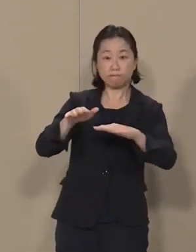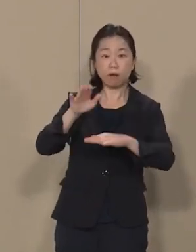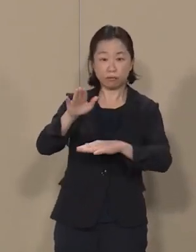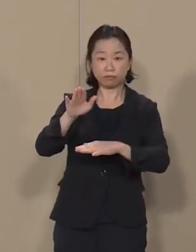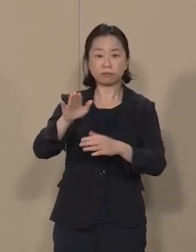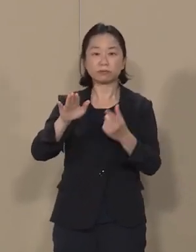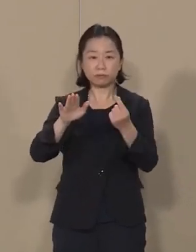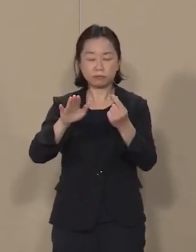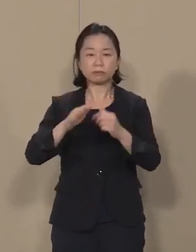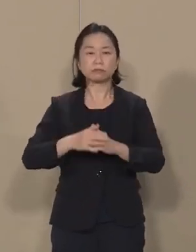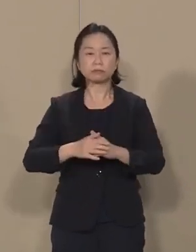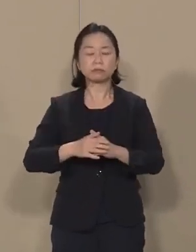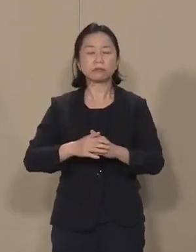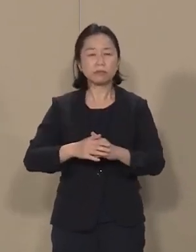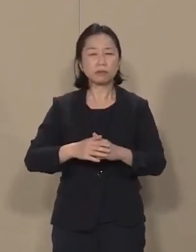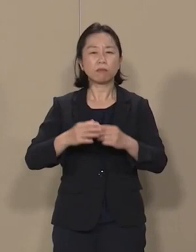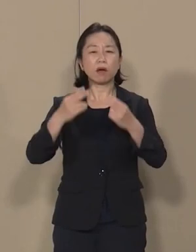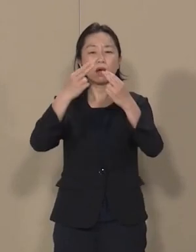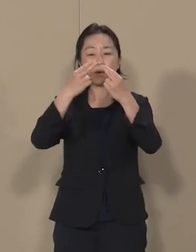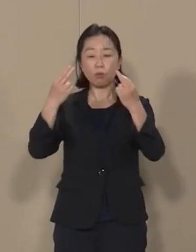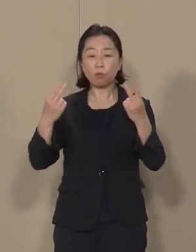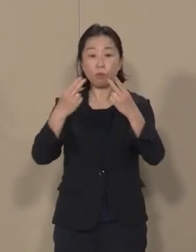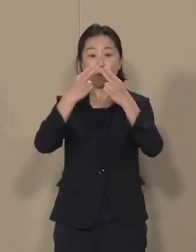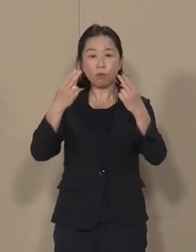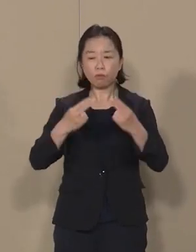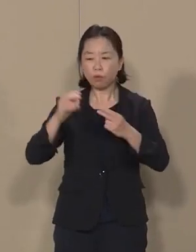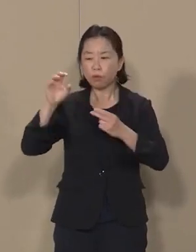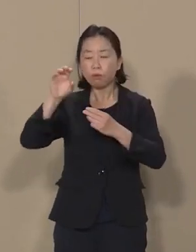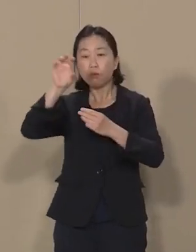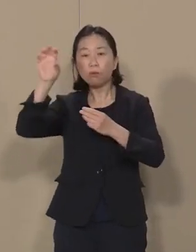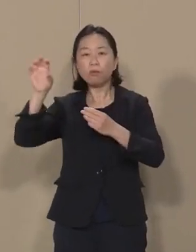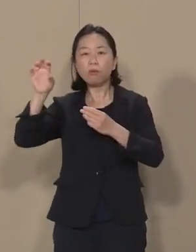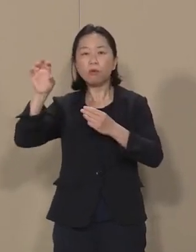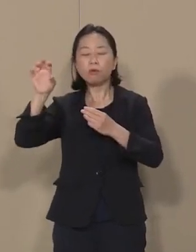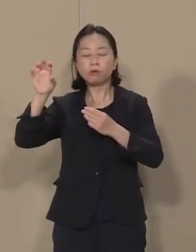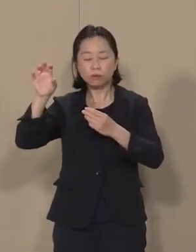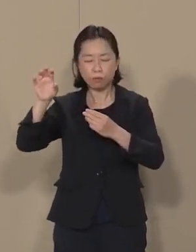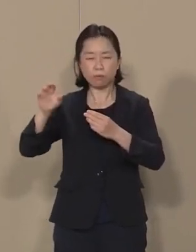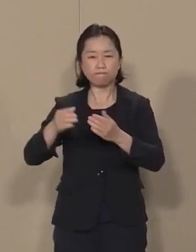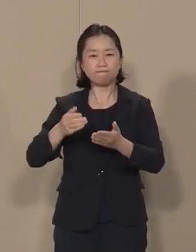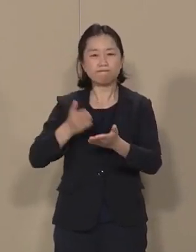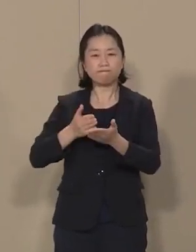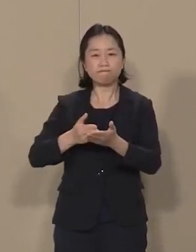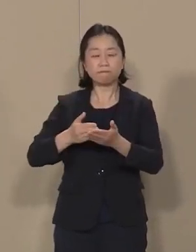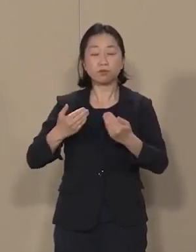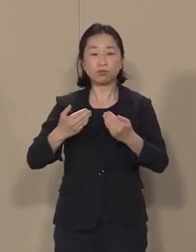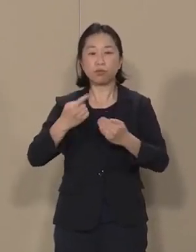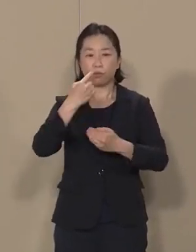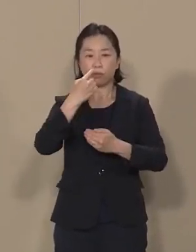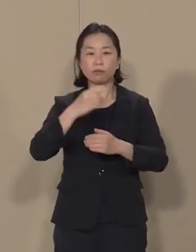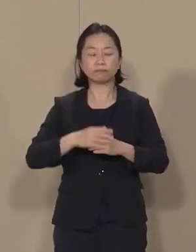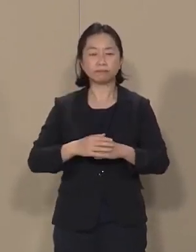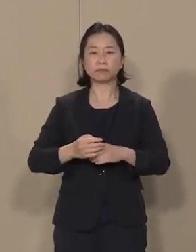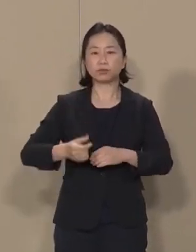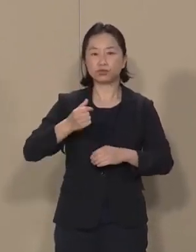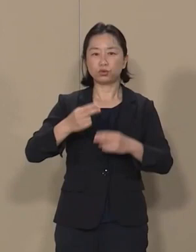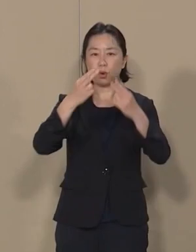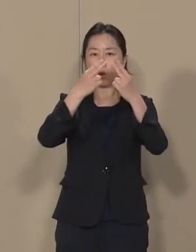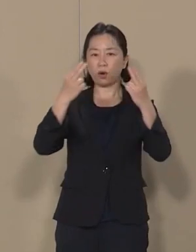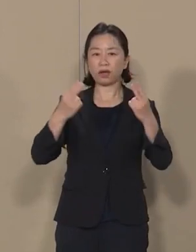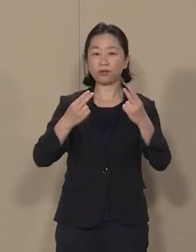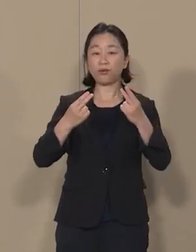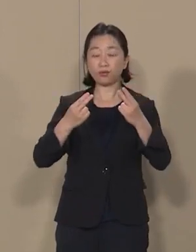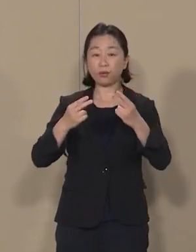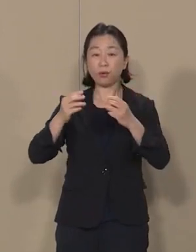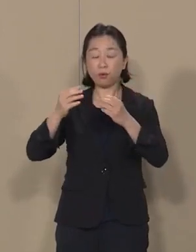私たちは北方領土についてもこれを訴えなきゃいけないというふうにすぐ思いました私たちはすぐ北海道北海道の